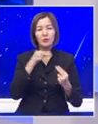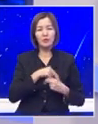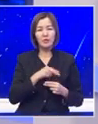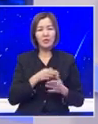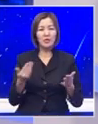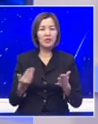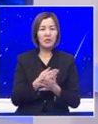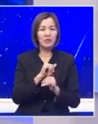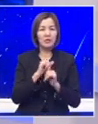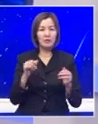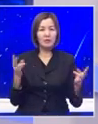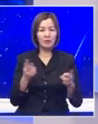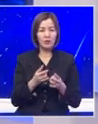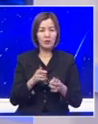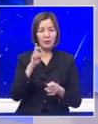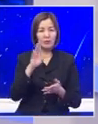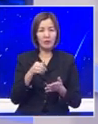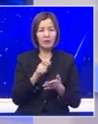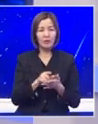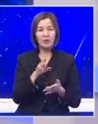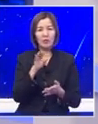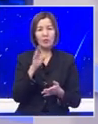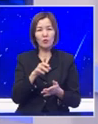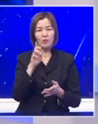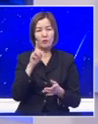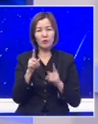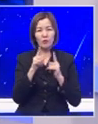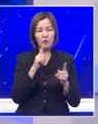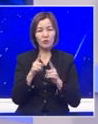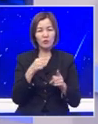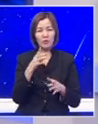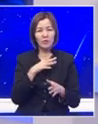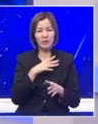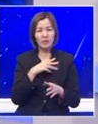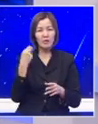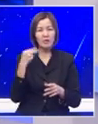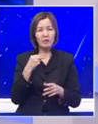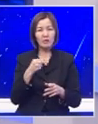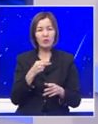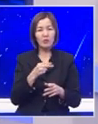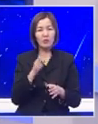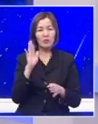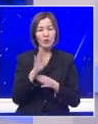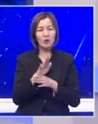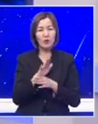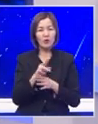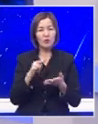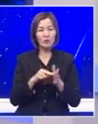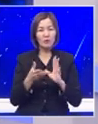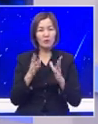Үкметтің жұмысына жаңа серпін беру керек. Мемлекет басшысы Қасым-Жомарт Тоқаев үкімет отырысында осылай деген еді. Президенттің қойған межесі